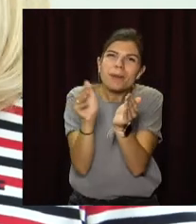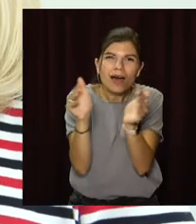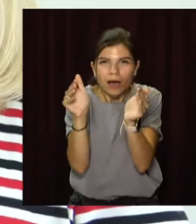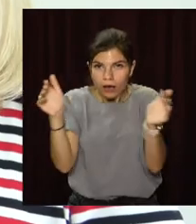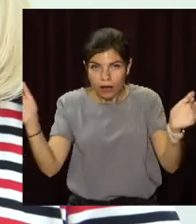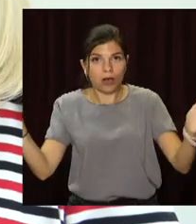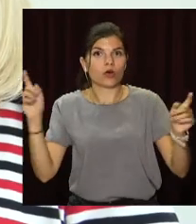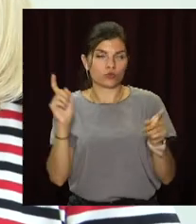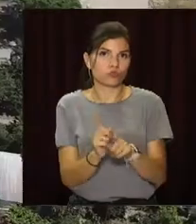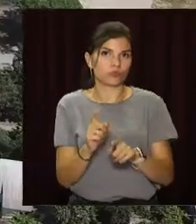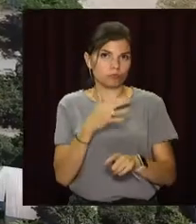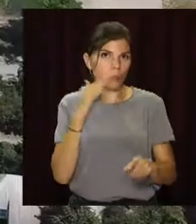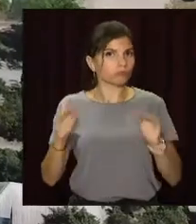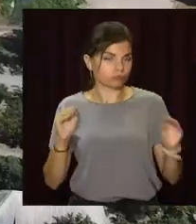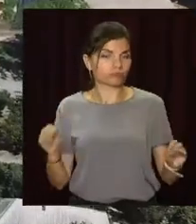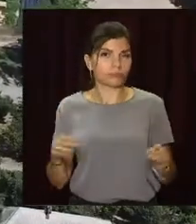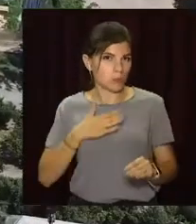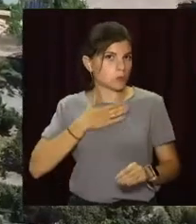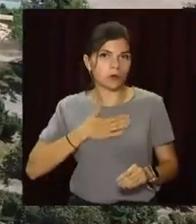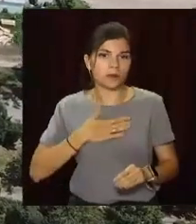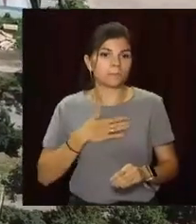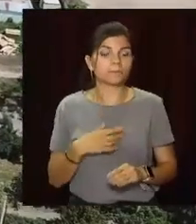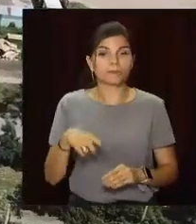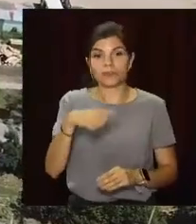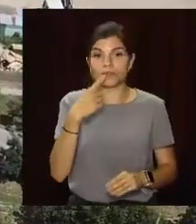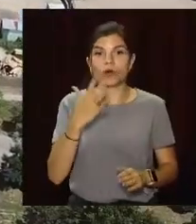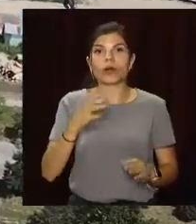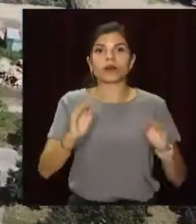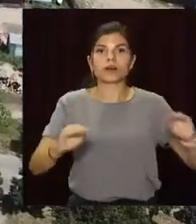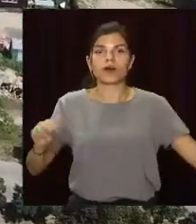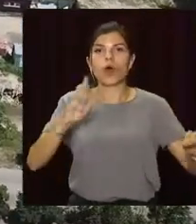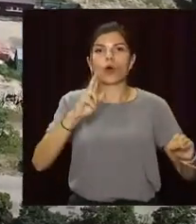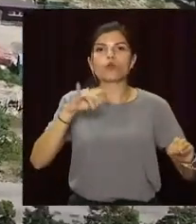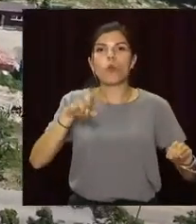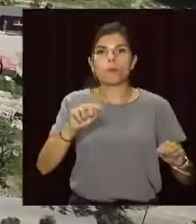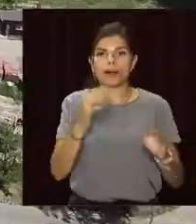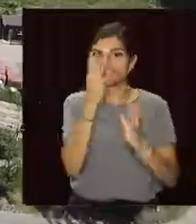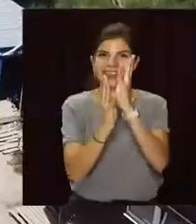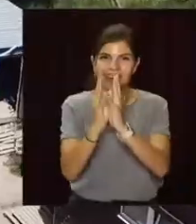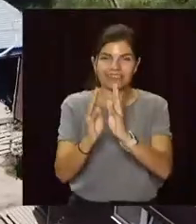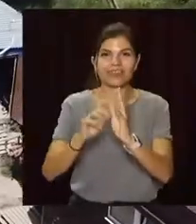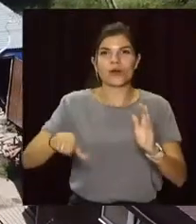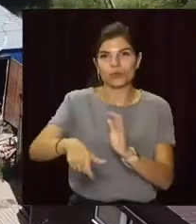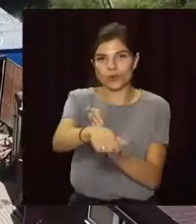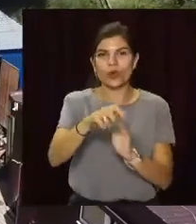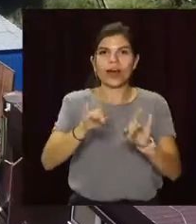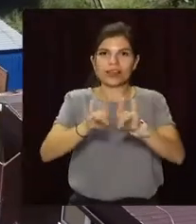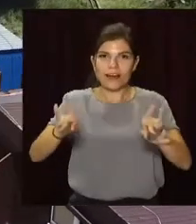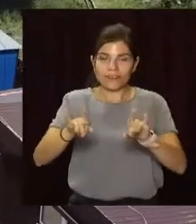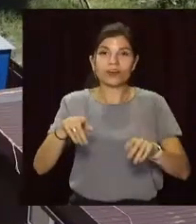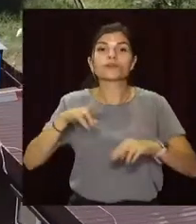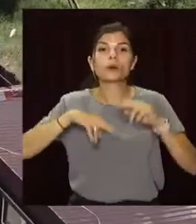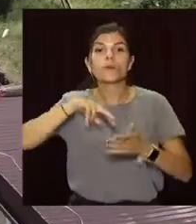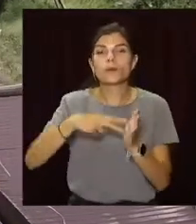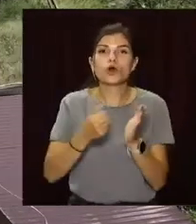до обласного центру. Довкола басейну облаштують клумби, встановлять лави та прокладуть пішохідні доріжки. Завершити будівництво